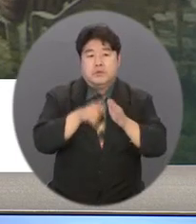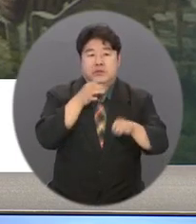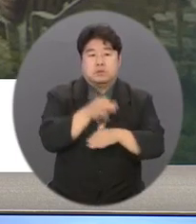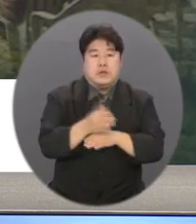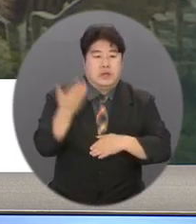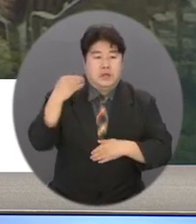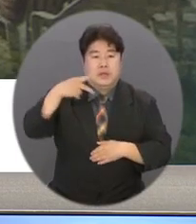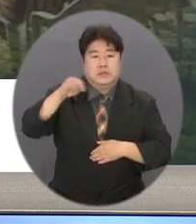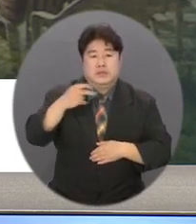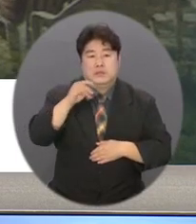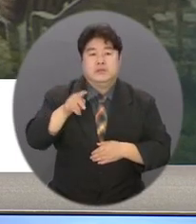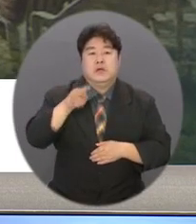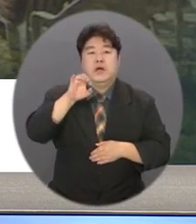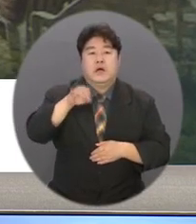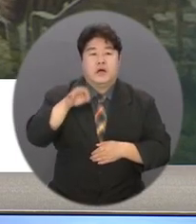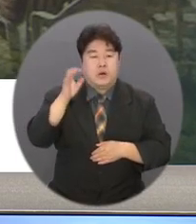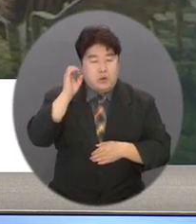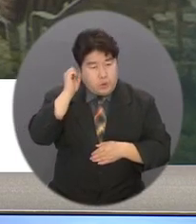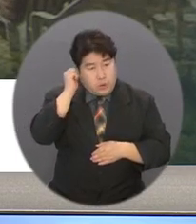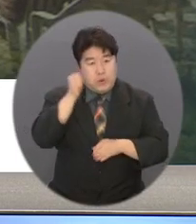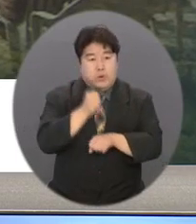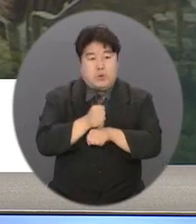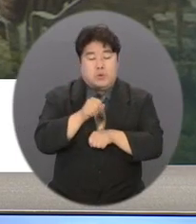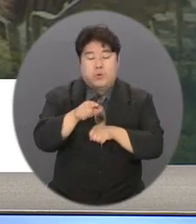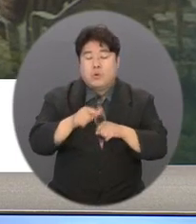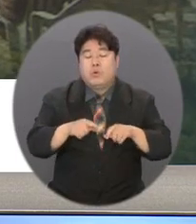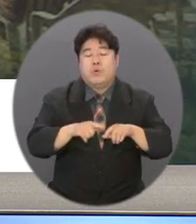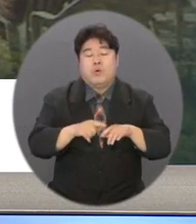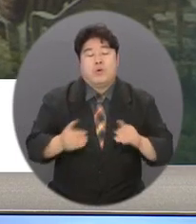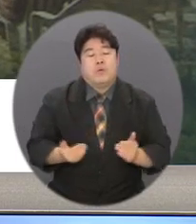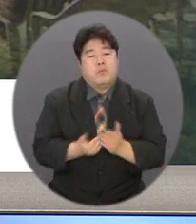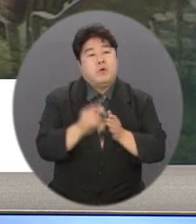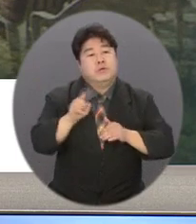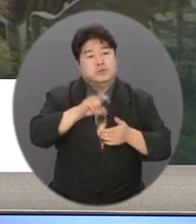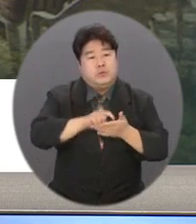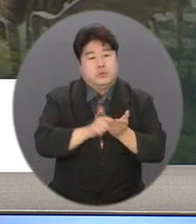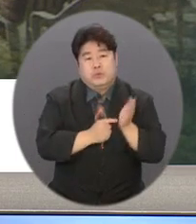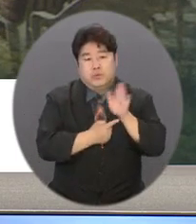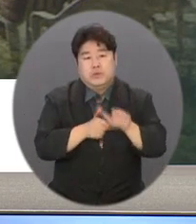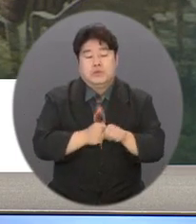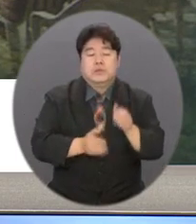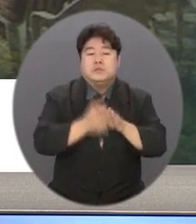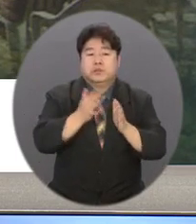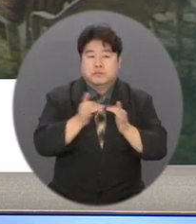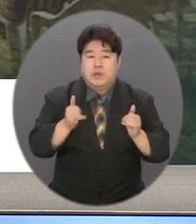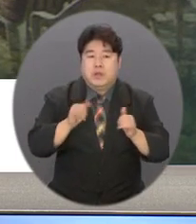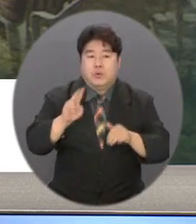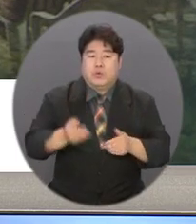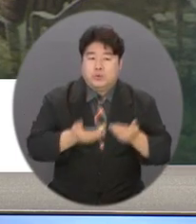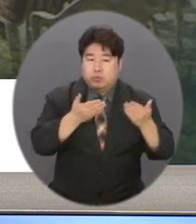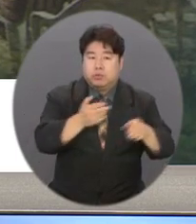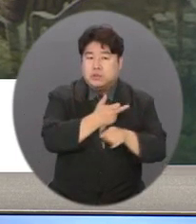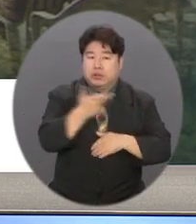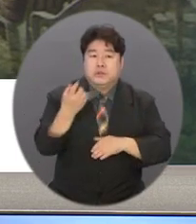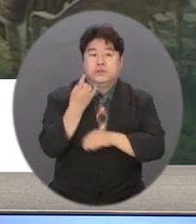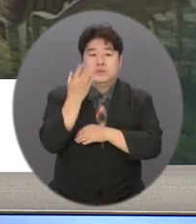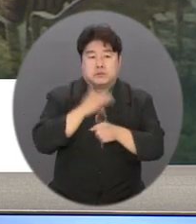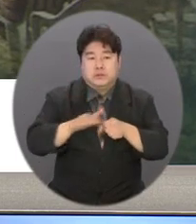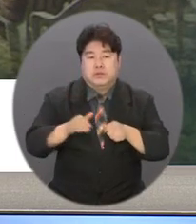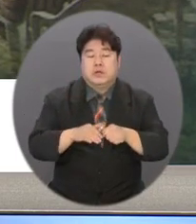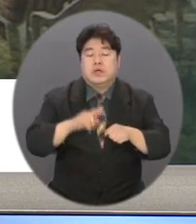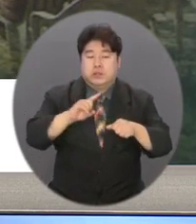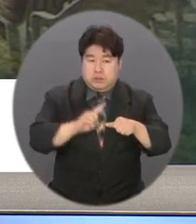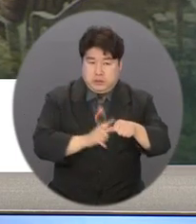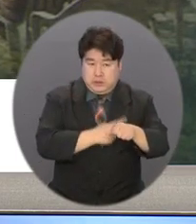활용 방안이 어느 정도 윤곽을 드러냈습니다 시민의 품으로 돌려 준다는 큰 원칙 아래 생태 시민 호텔로